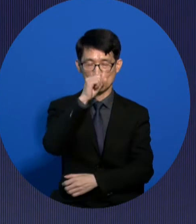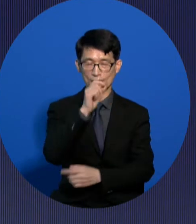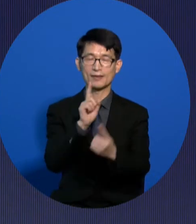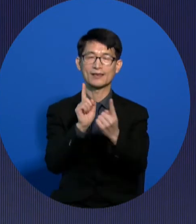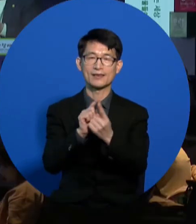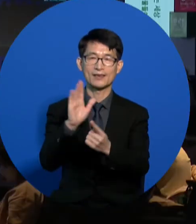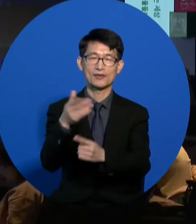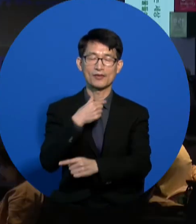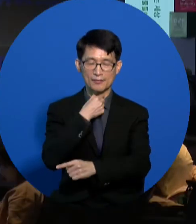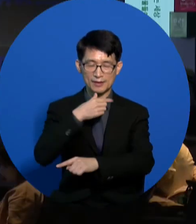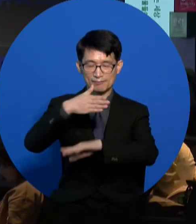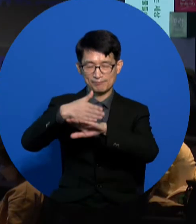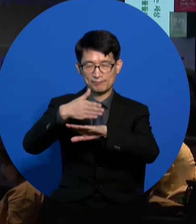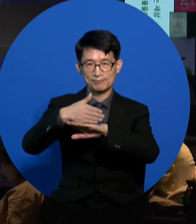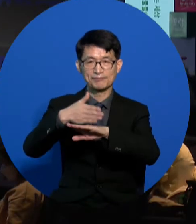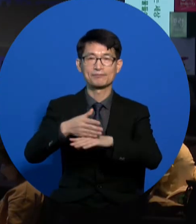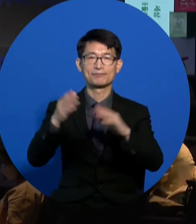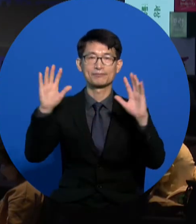고맙습니다.